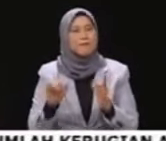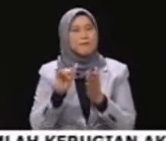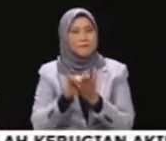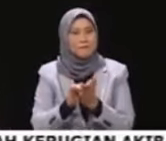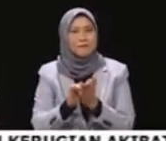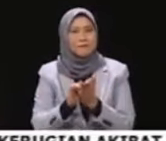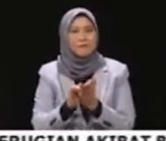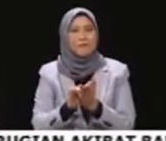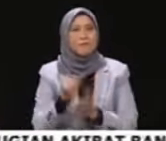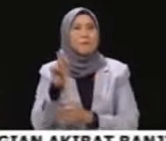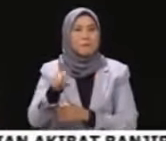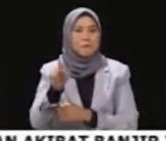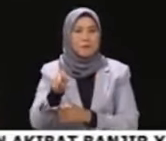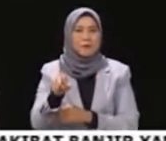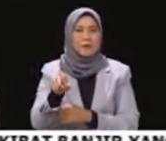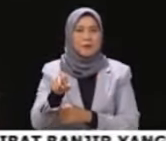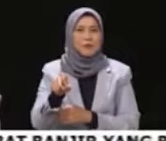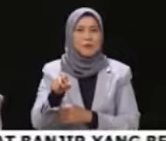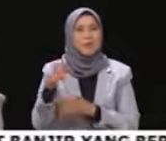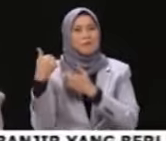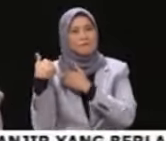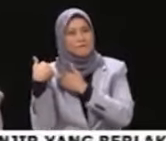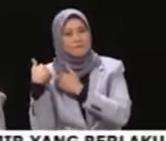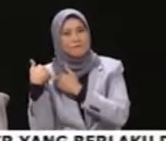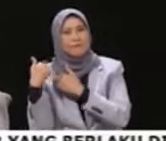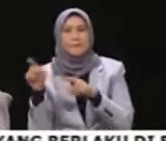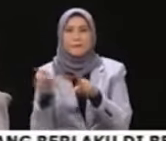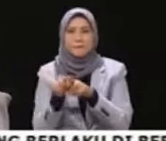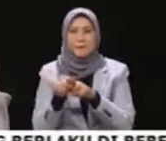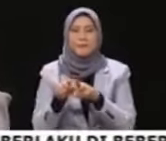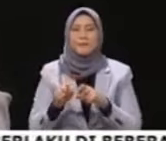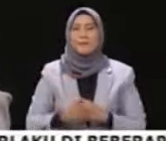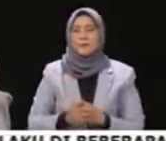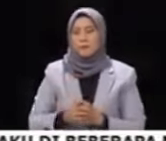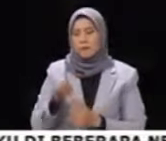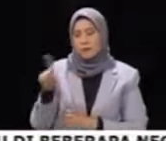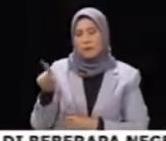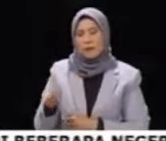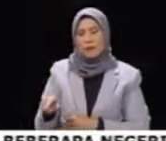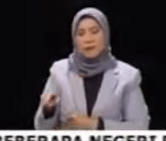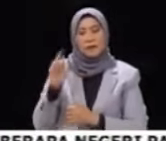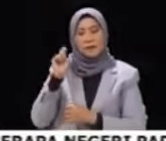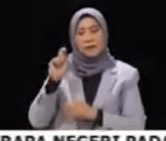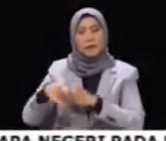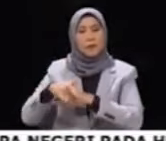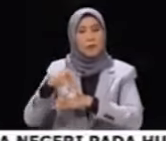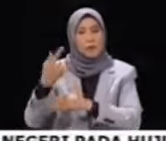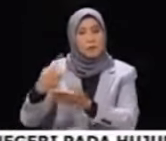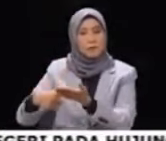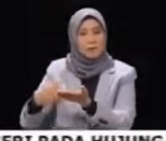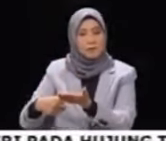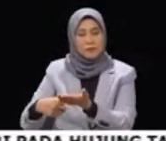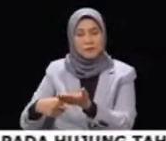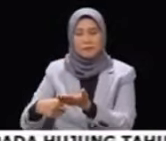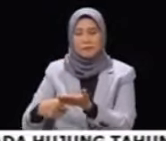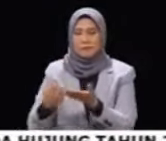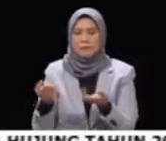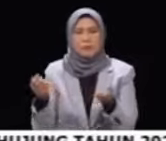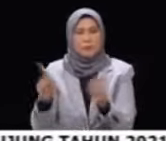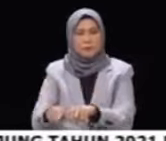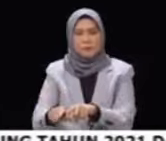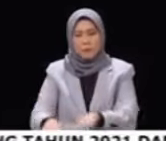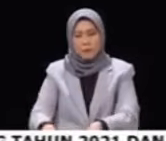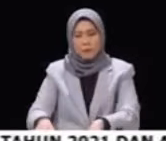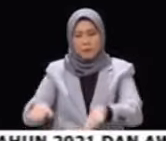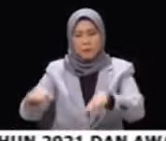perkara yang perlu kita mengambil berat bab. Ya. Kalau boleh saya kaitkan ini dengan persoalan awal yang kita bicarakan tentang bahana banjir ini.